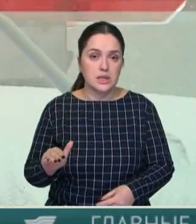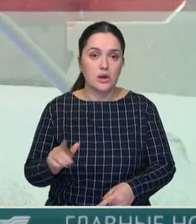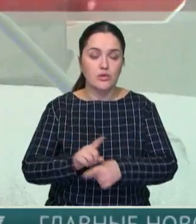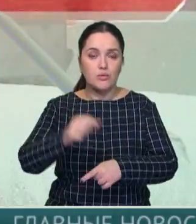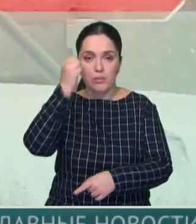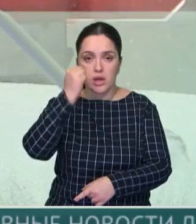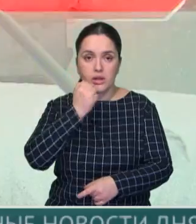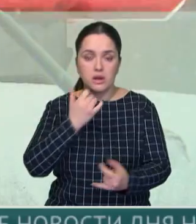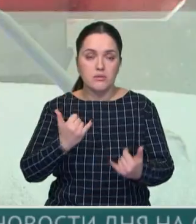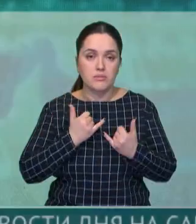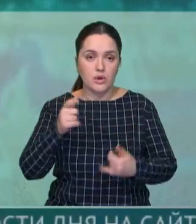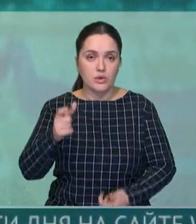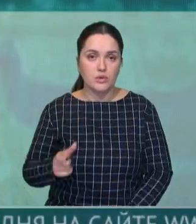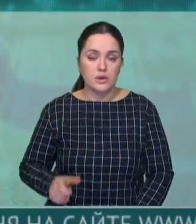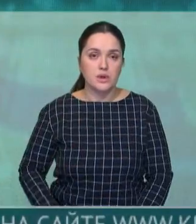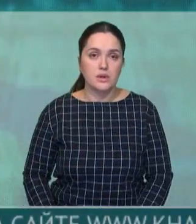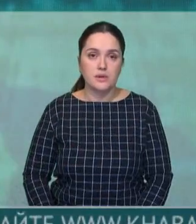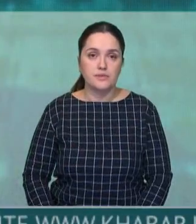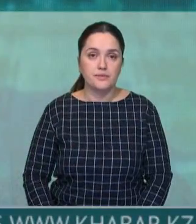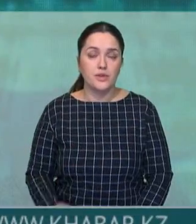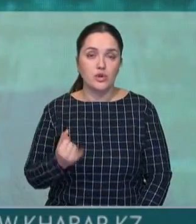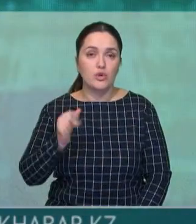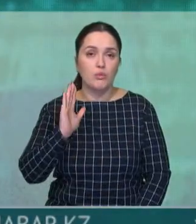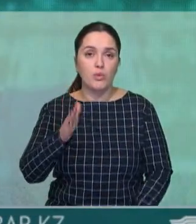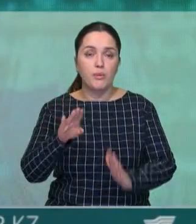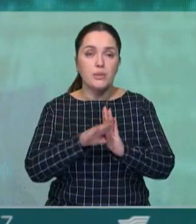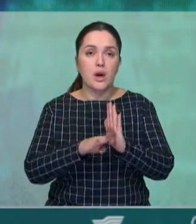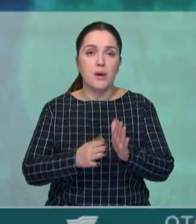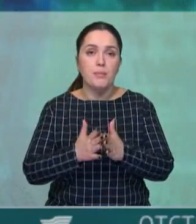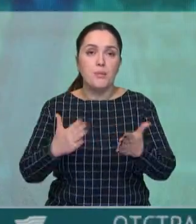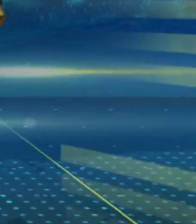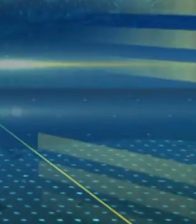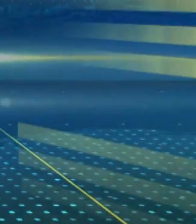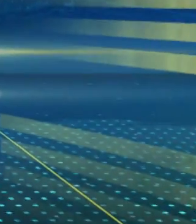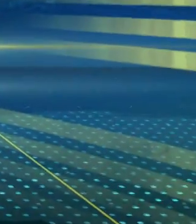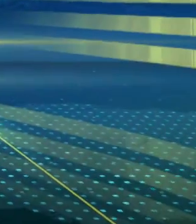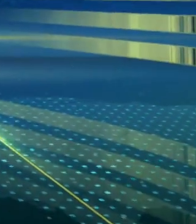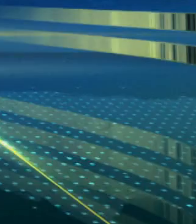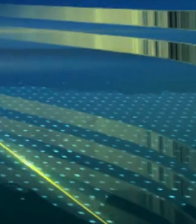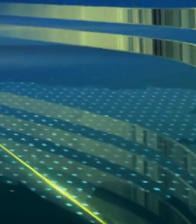благодарны. Наш эфир продолжает программа «Большая политика».